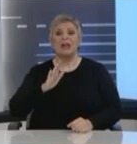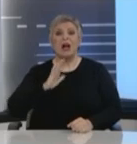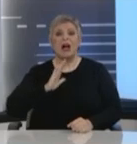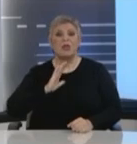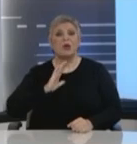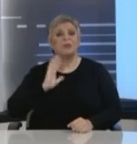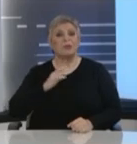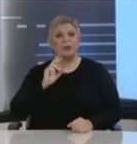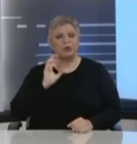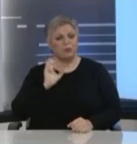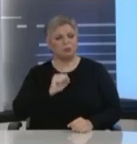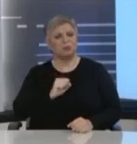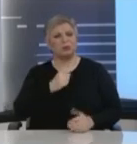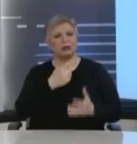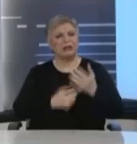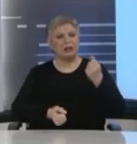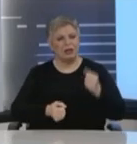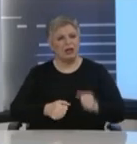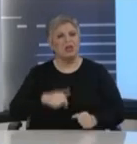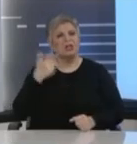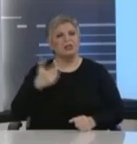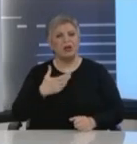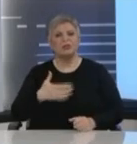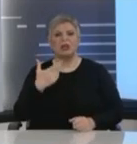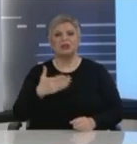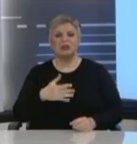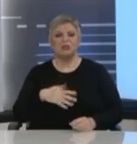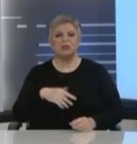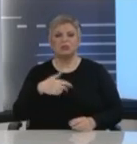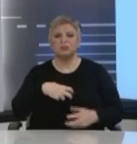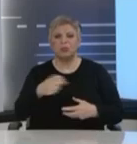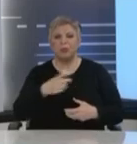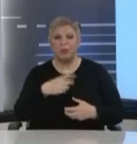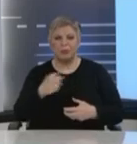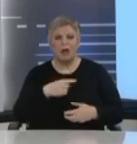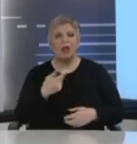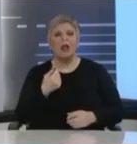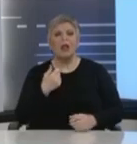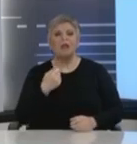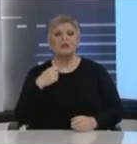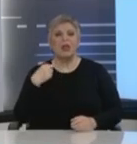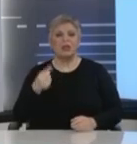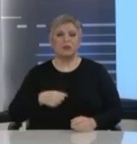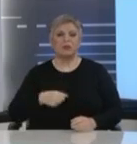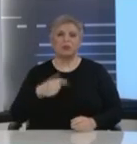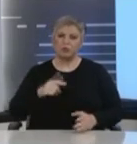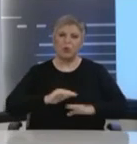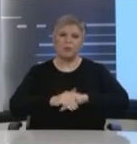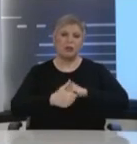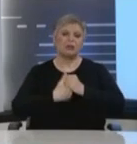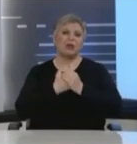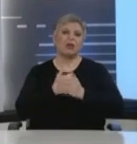αυτά τα κενά και πλούτησαν σε βάρος του δημοσίου. Μας ενδιαφέρει με λίγα λόγια η ουσία του